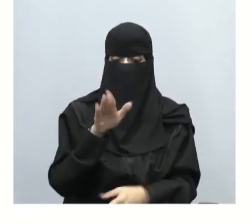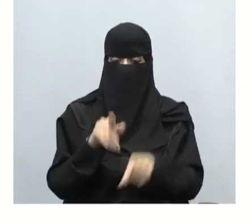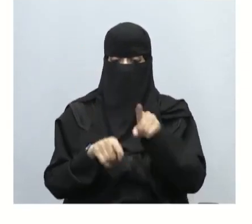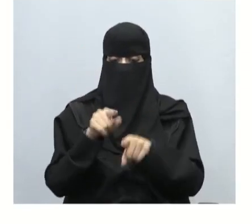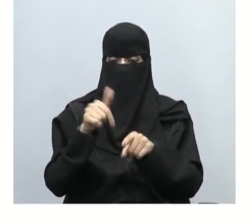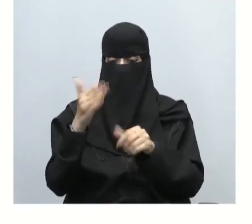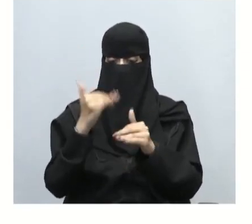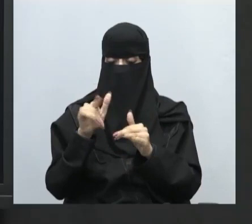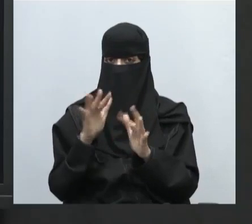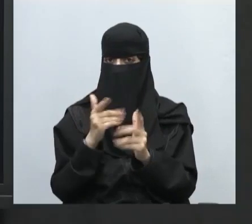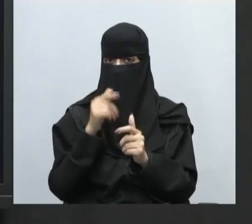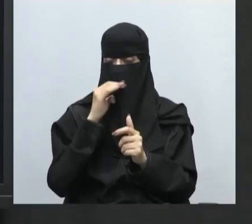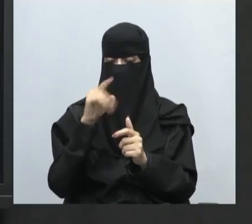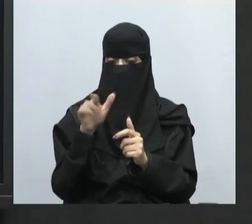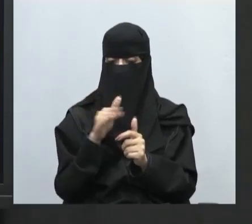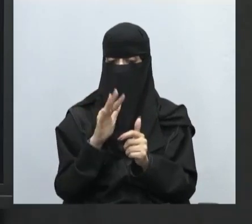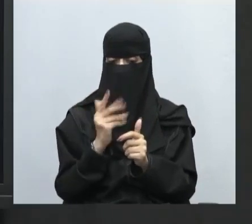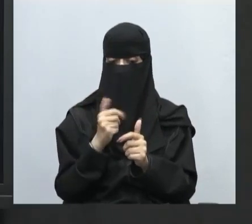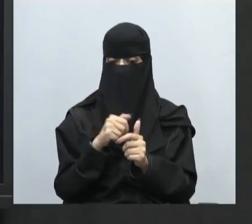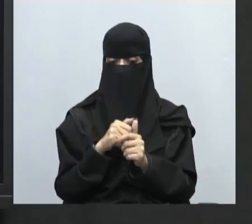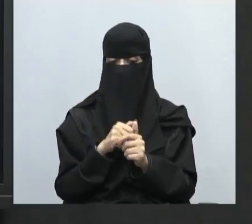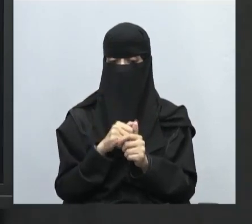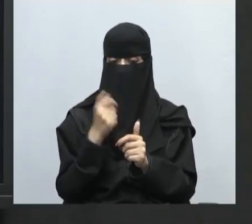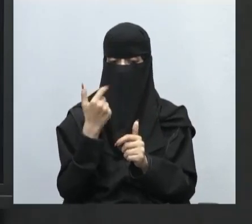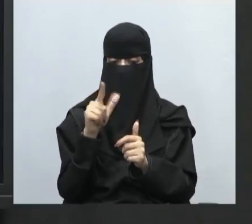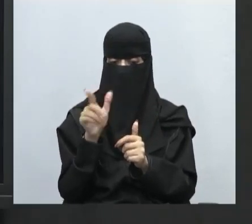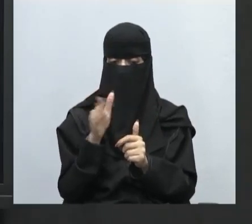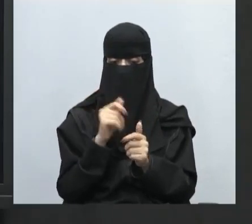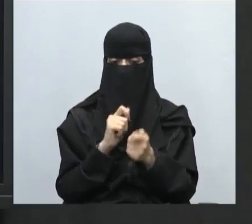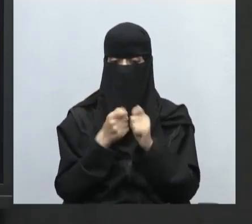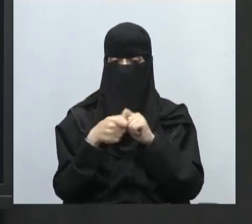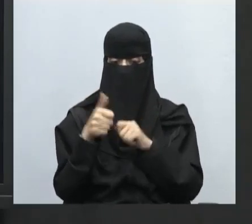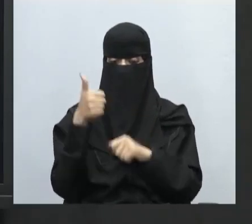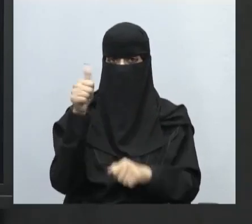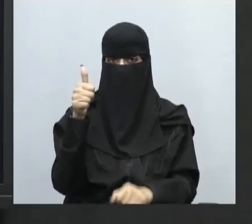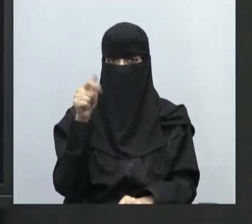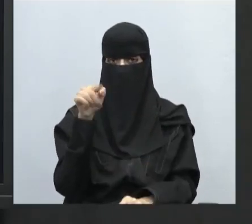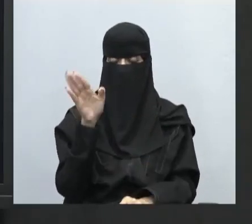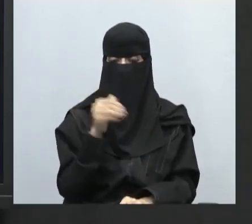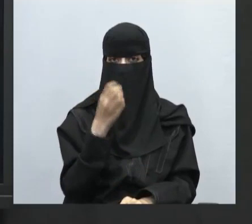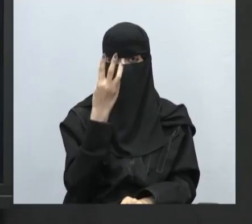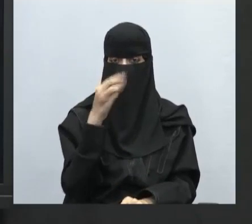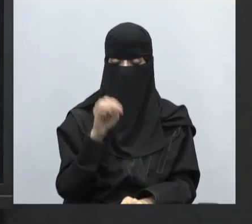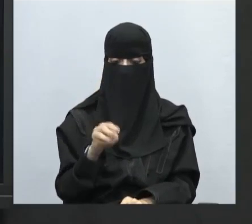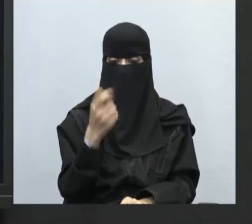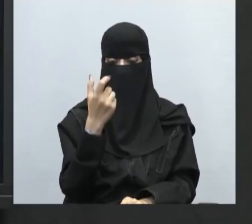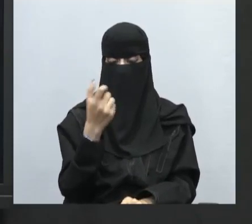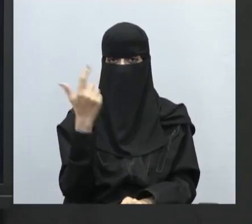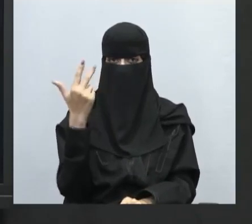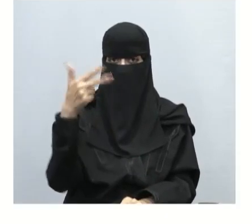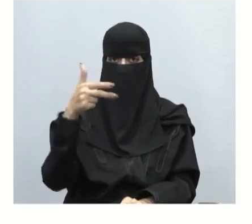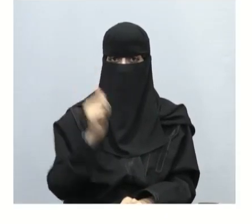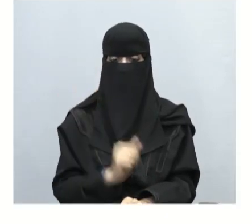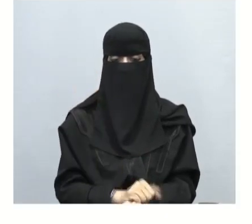اعلى نقطه واخفض نقطه في اليابان هو الاجابه الصحيحه هي البديل الف 3780